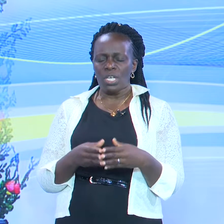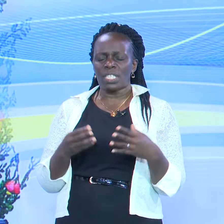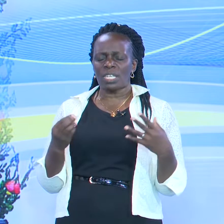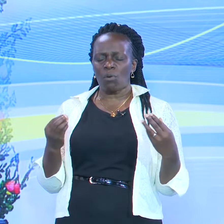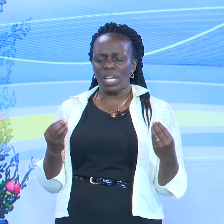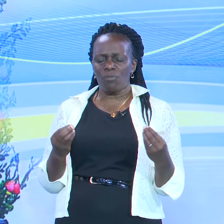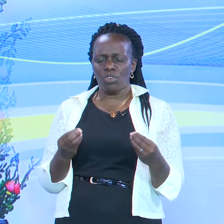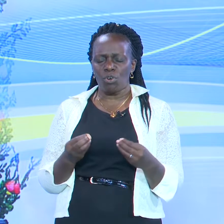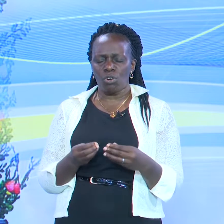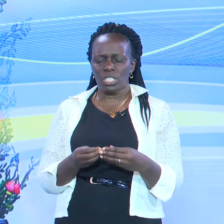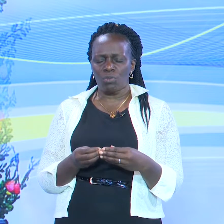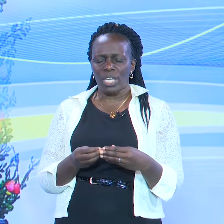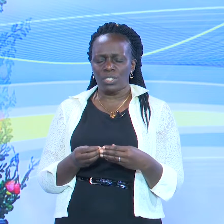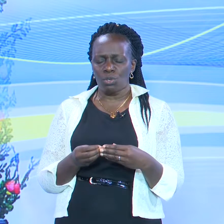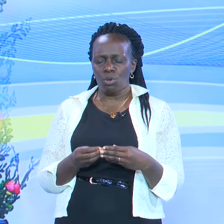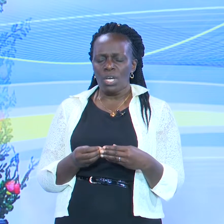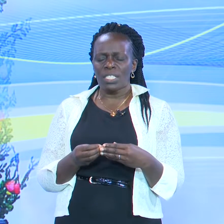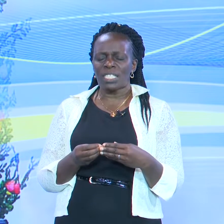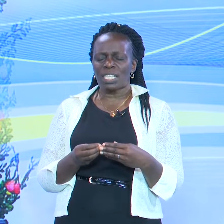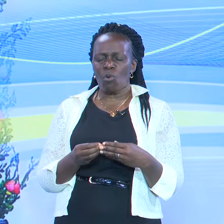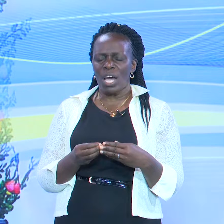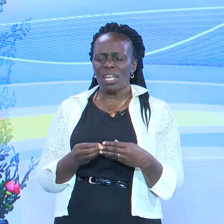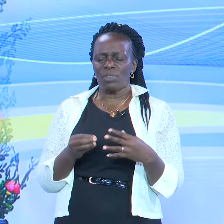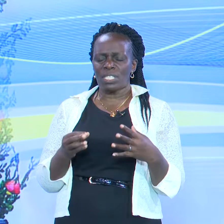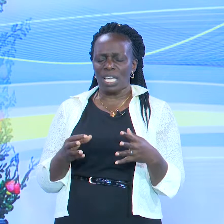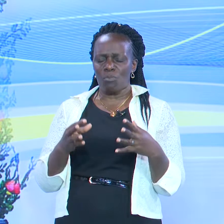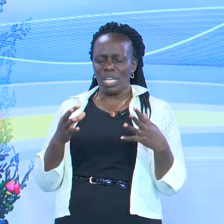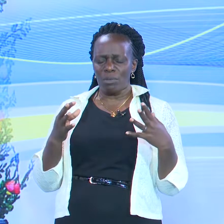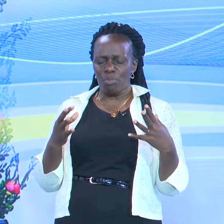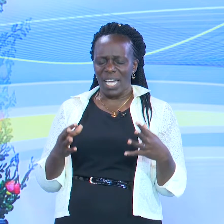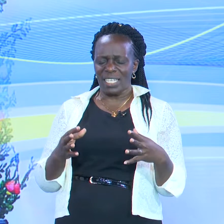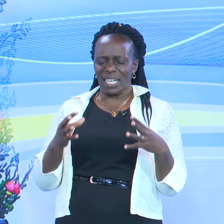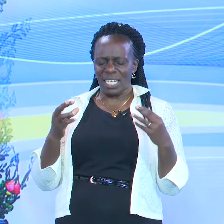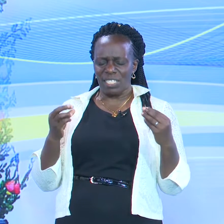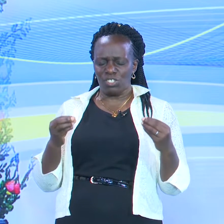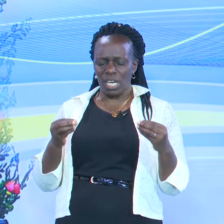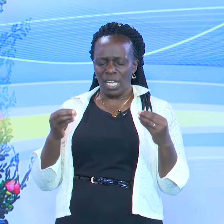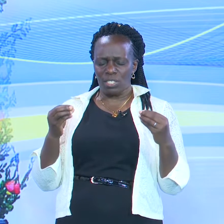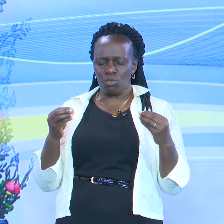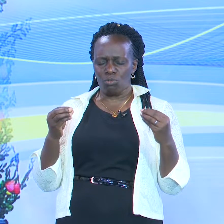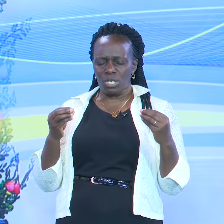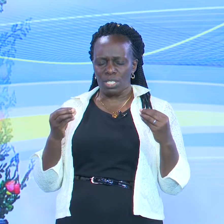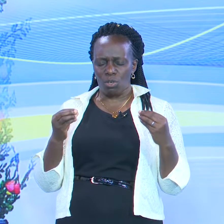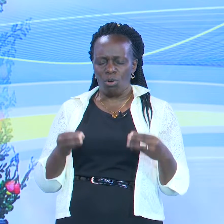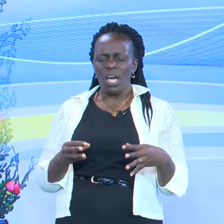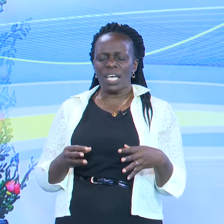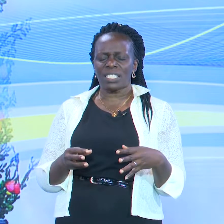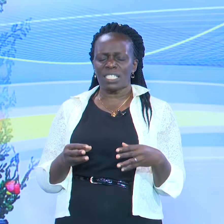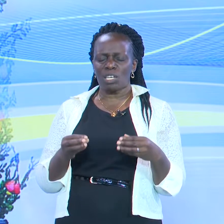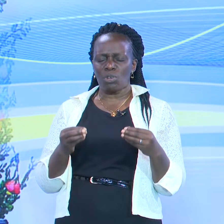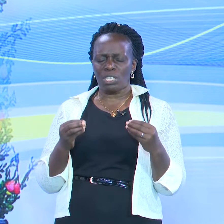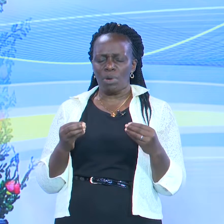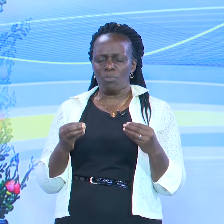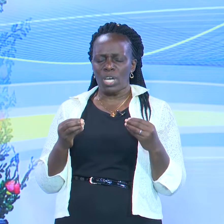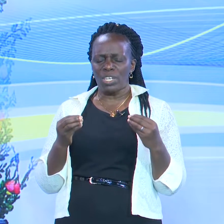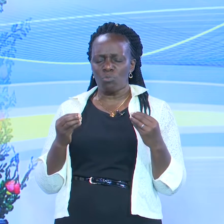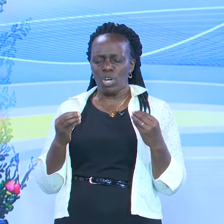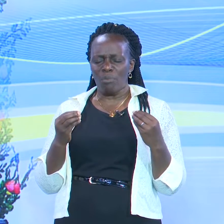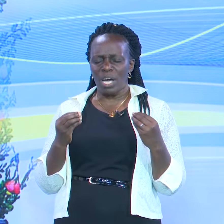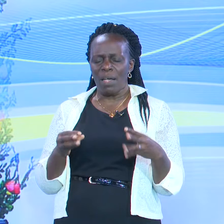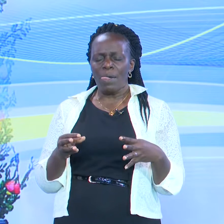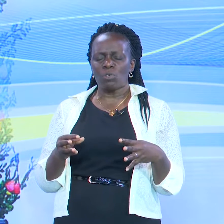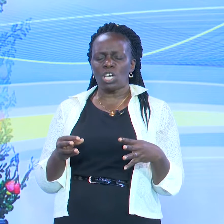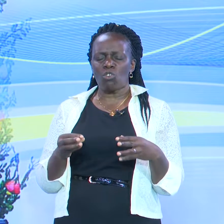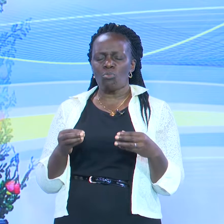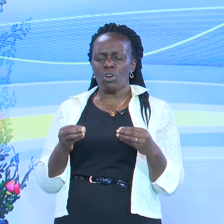letu, zitawale viongozi wetu, zitawale wizara mbalimbali katika jina la Yesu Kristo. Asante kwa sababu wewe ni